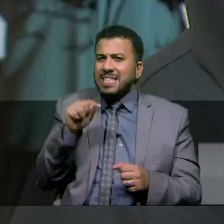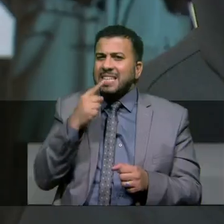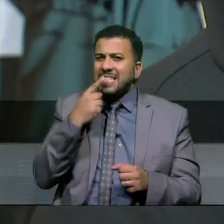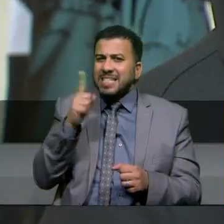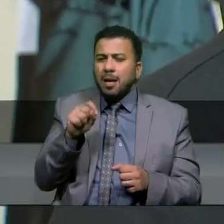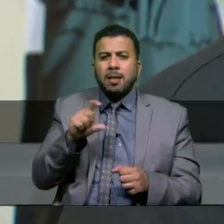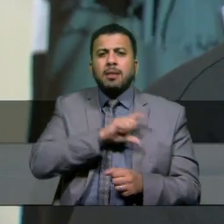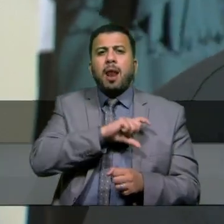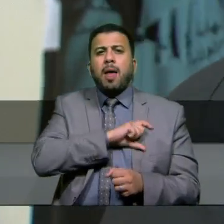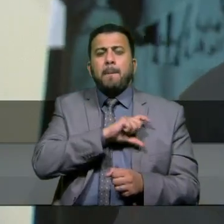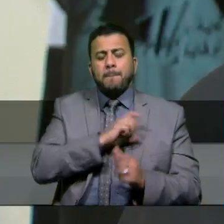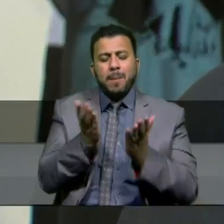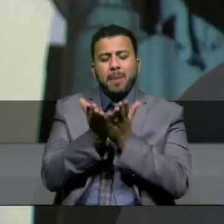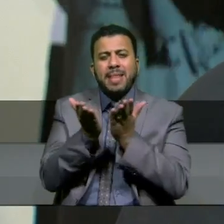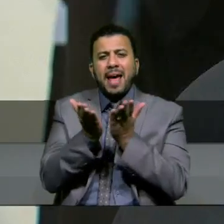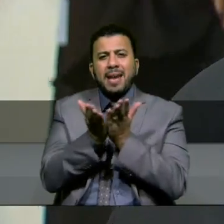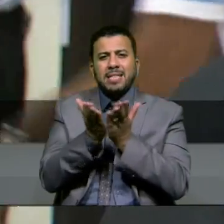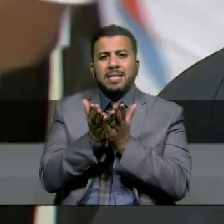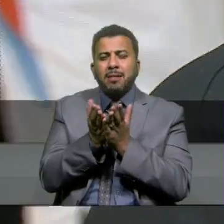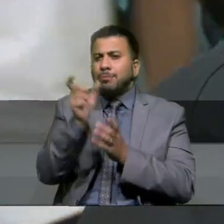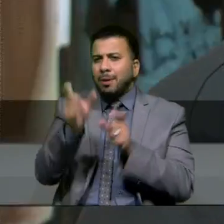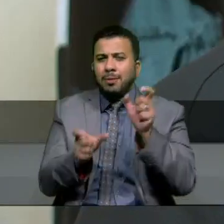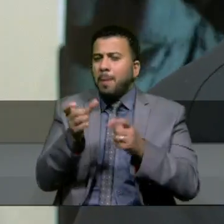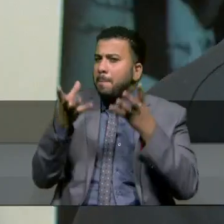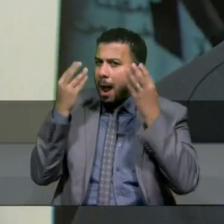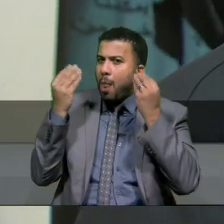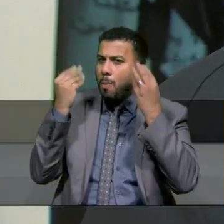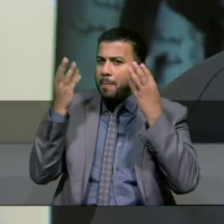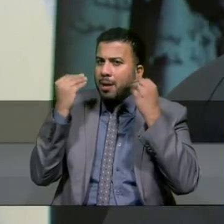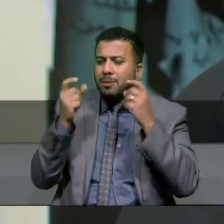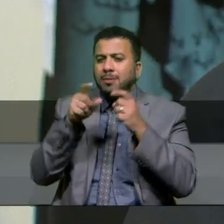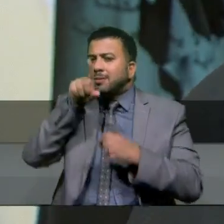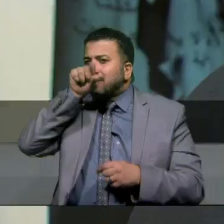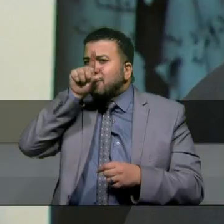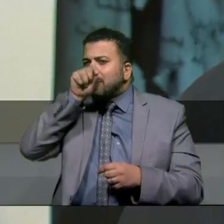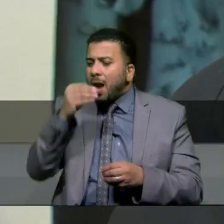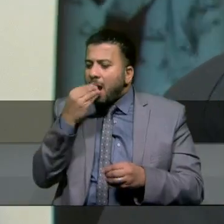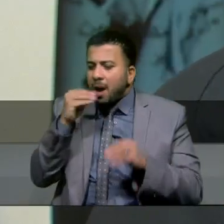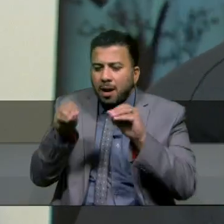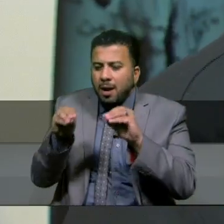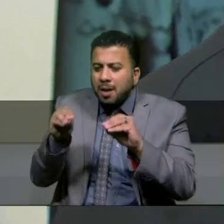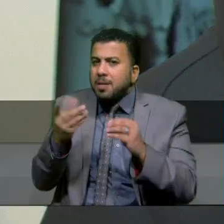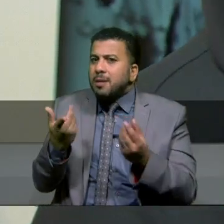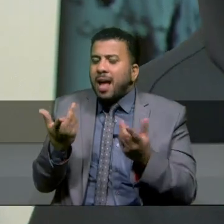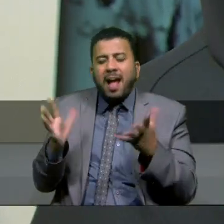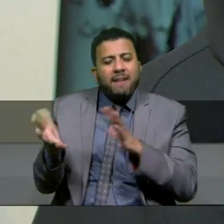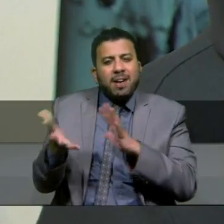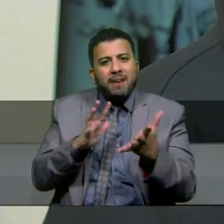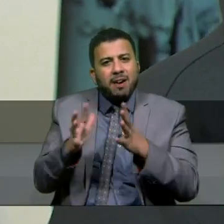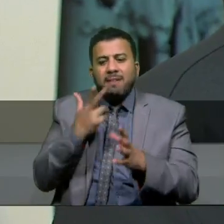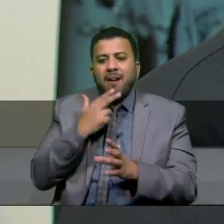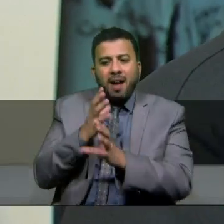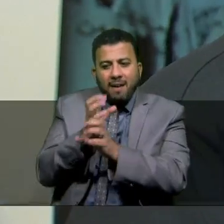يخدم طلاب المدارس والجمهور من معلومات من حيث تربية الدواجن بطريقة صحية وبيئة مناسبة لها،